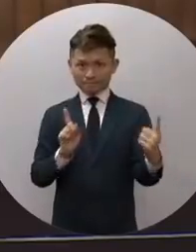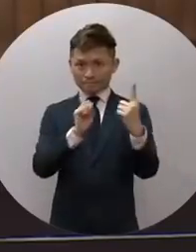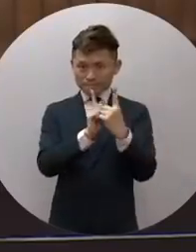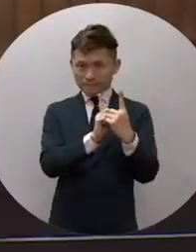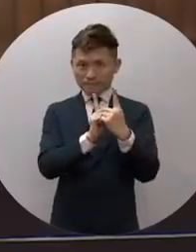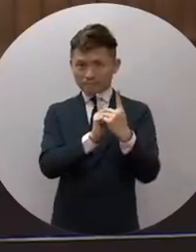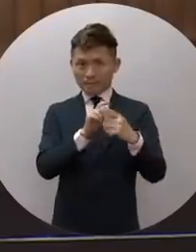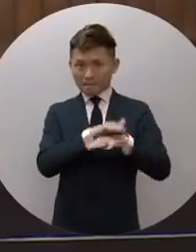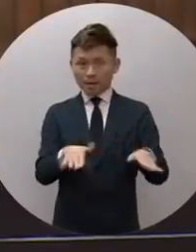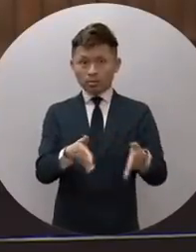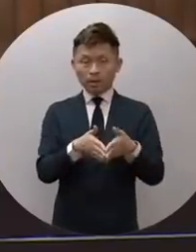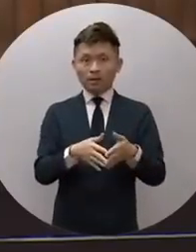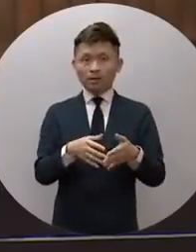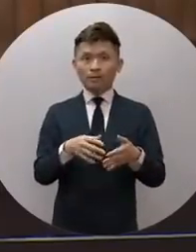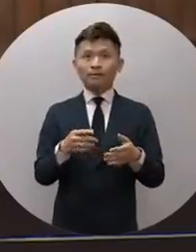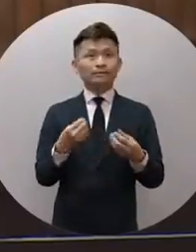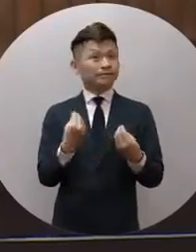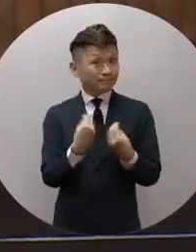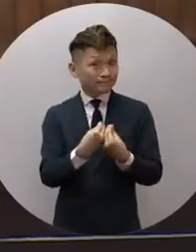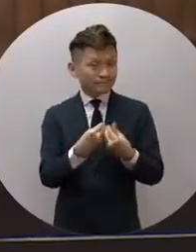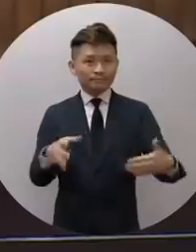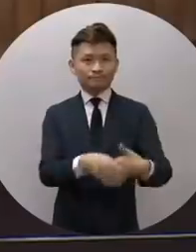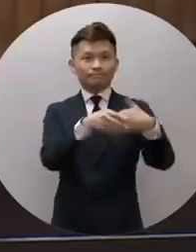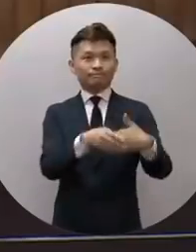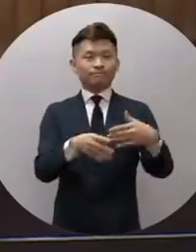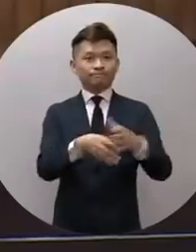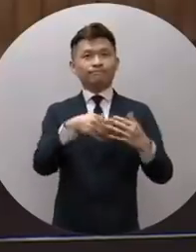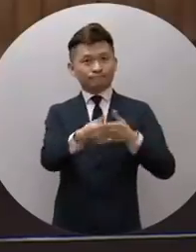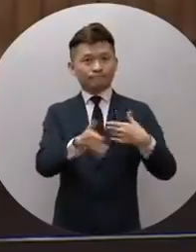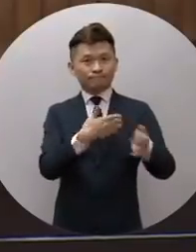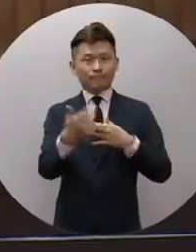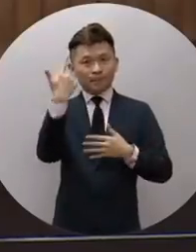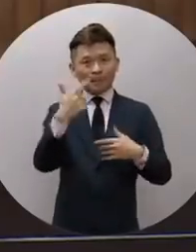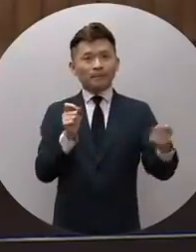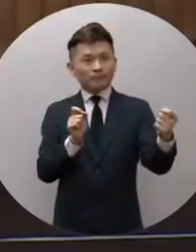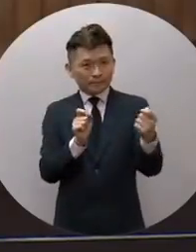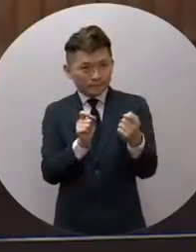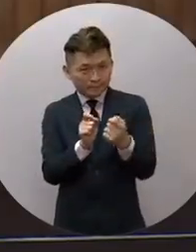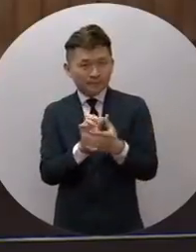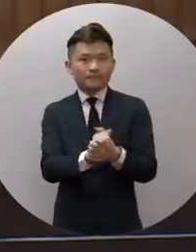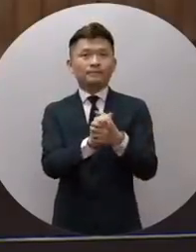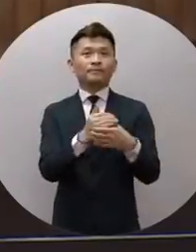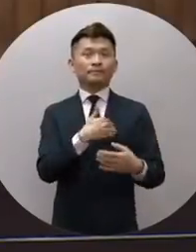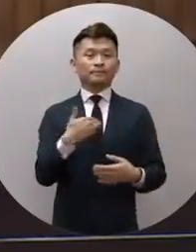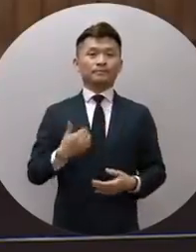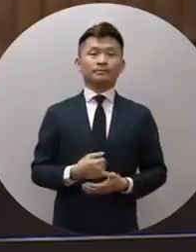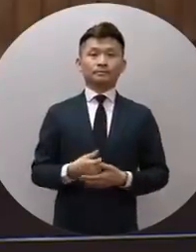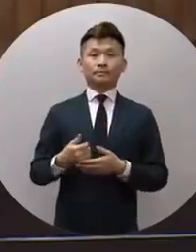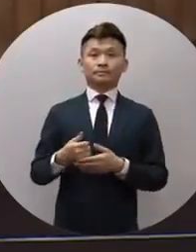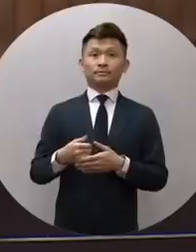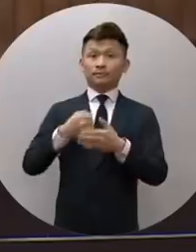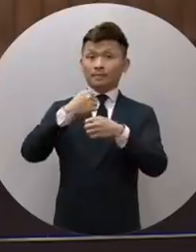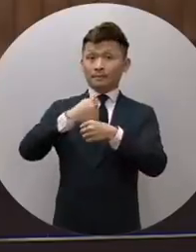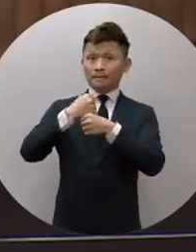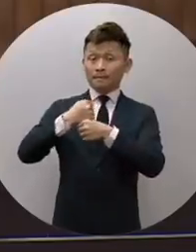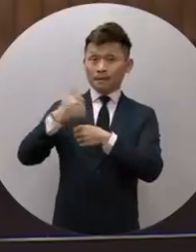人合作，然后他就能够成为你的伙伴。”马哈蒂以马来西亚